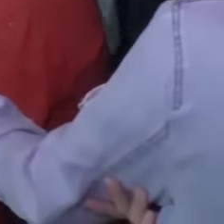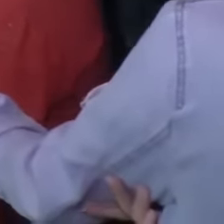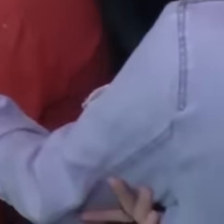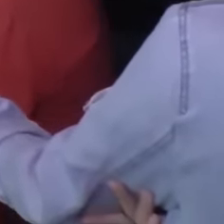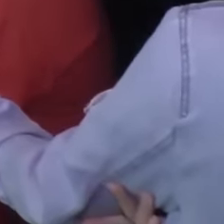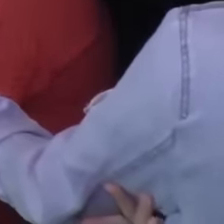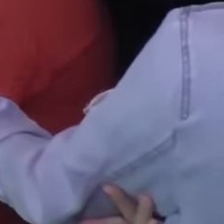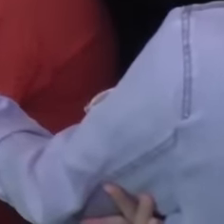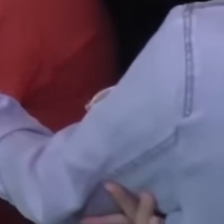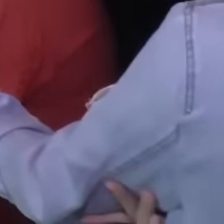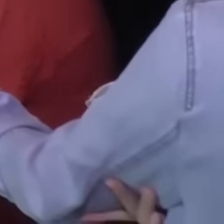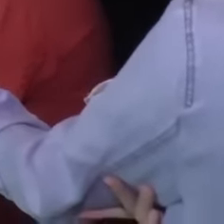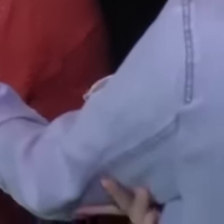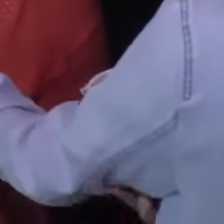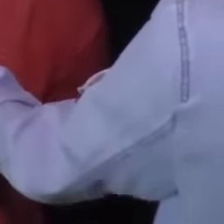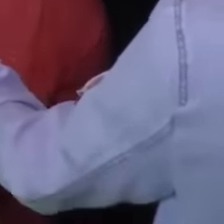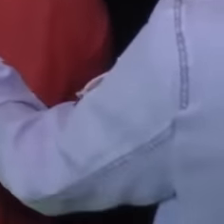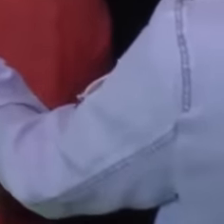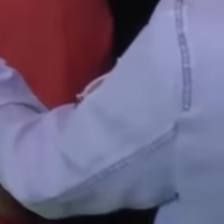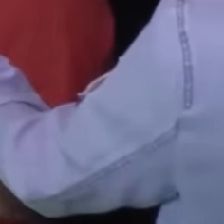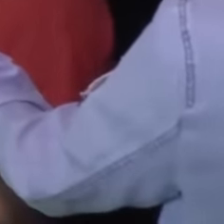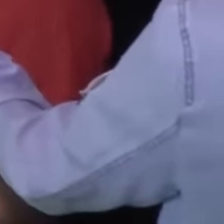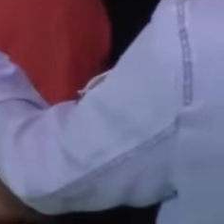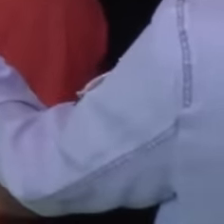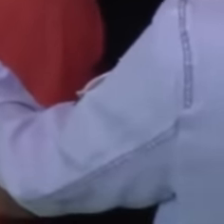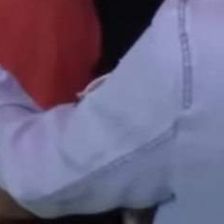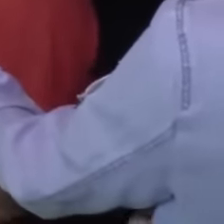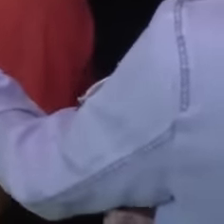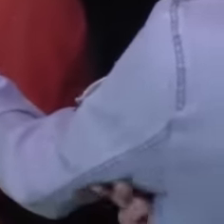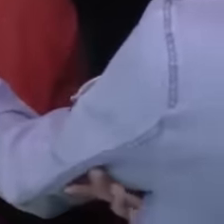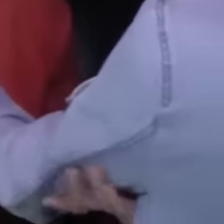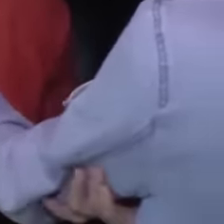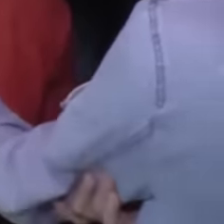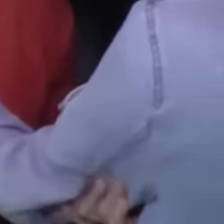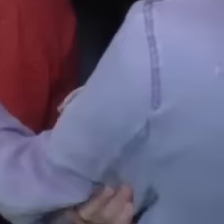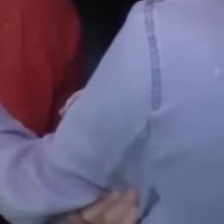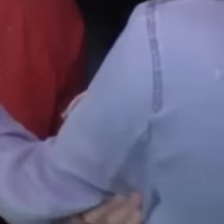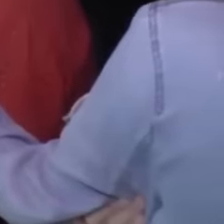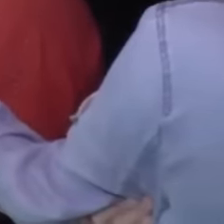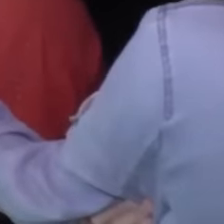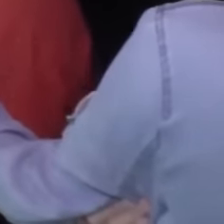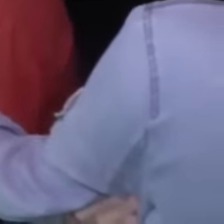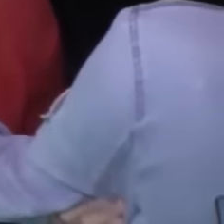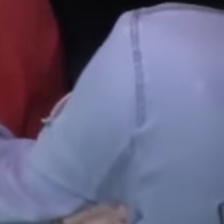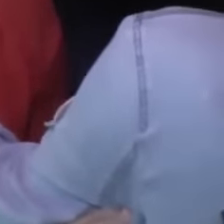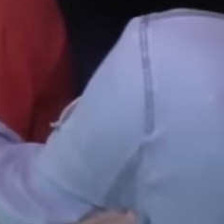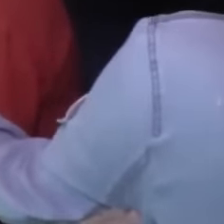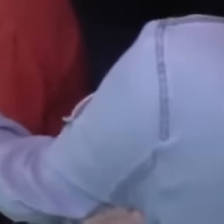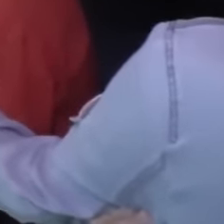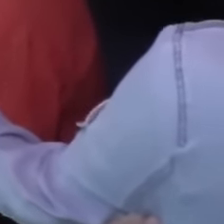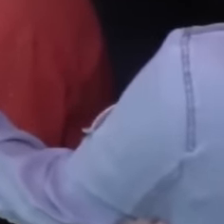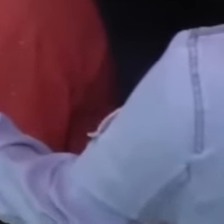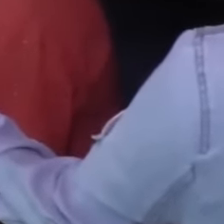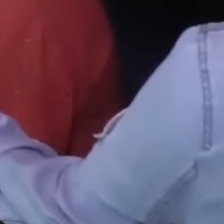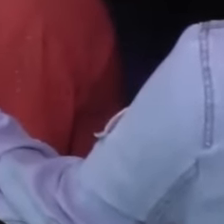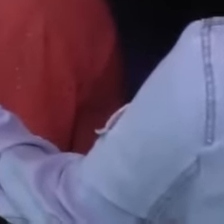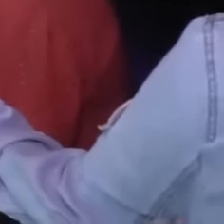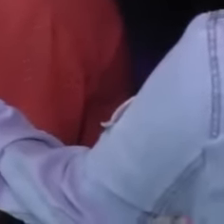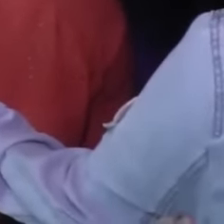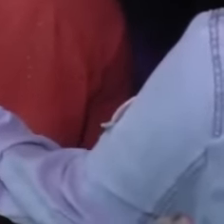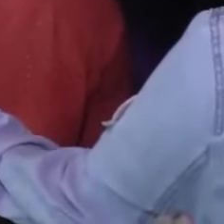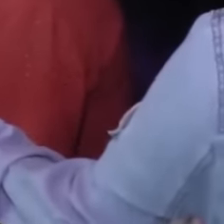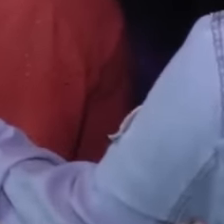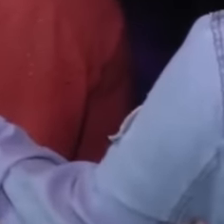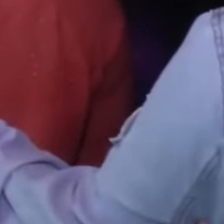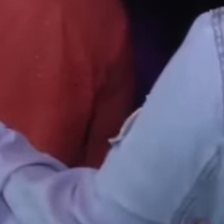ang ginagawa ng tauhan niya at kung may basbas po ba correct niya. Correct. Kasi kung wala siyang alam, sabi lang niya, sorry ha, wala akong kinalaman diyan. Aba,